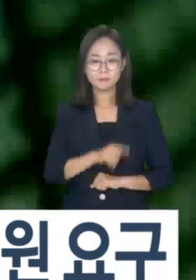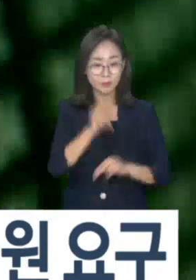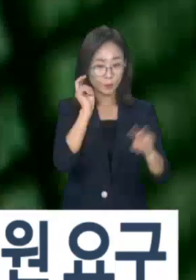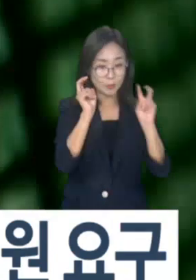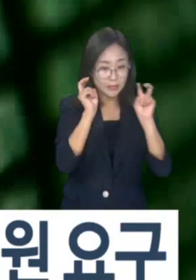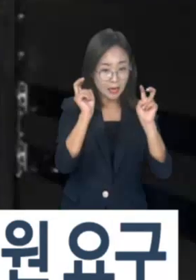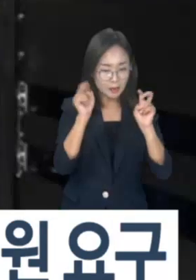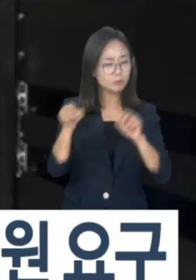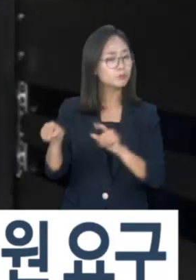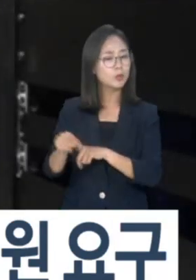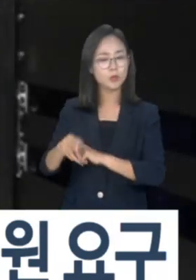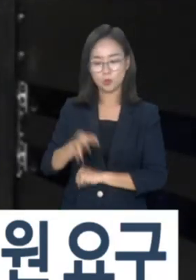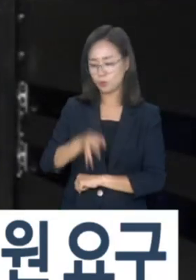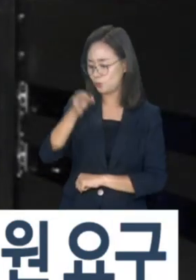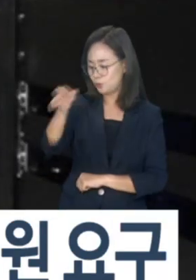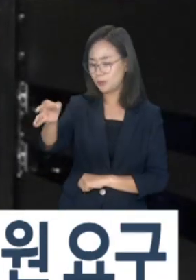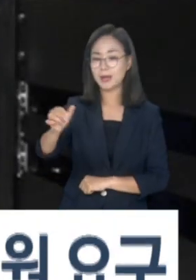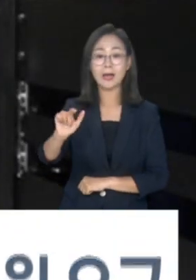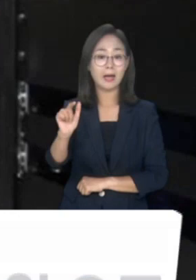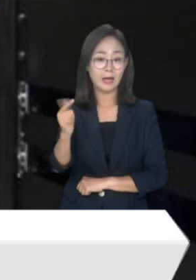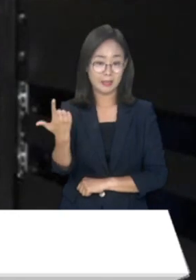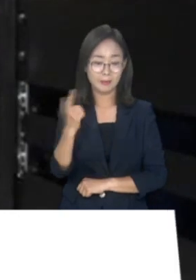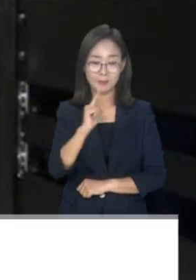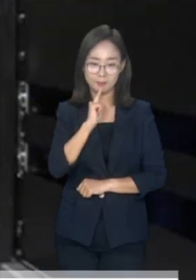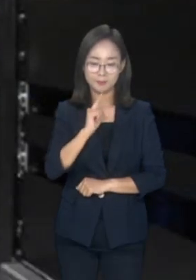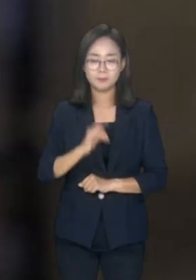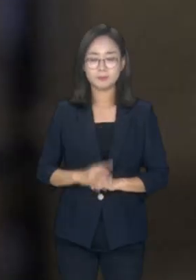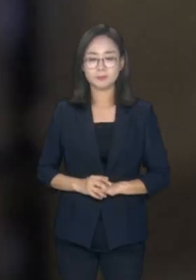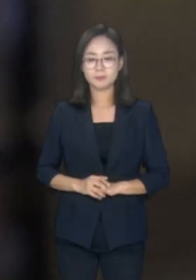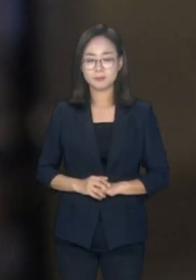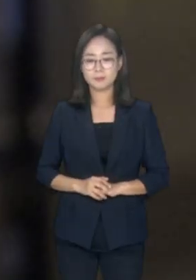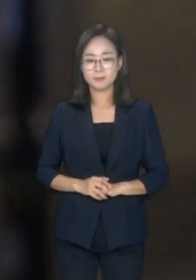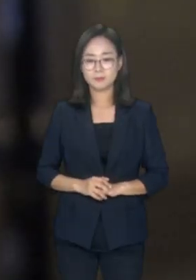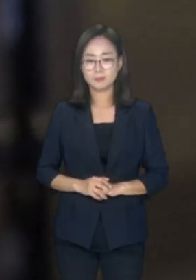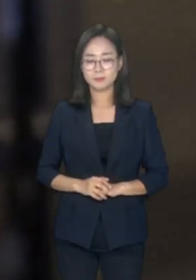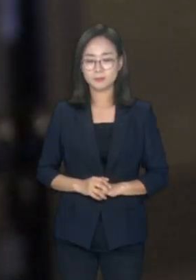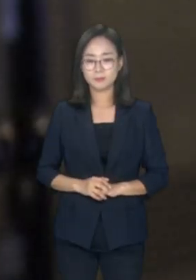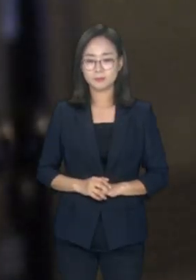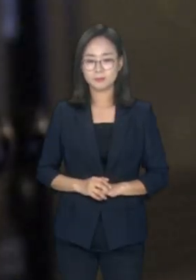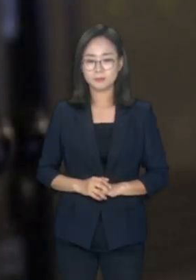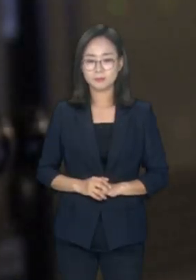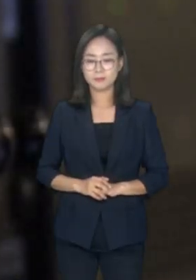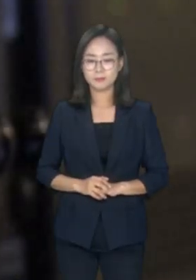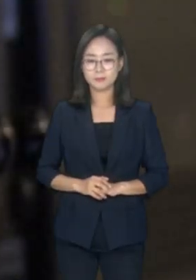tsmc는 해커에게 금전을 지불할 의사를 보이지는 않았다고 cnn은 전했습니다